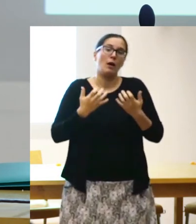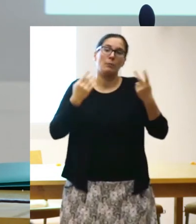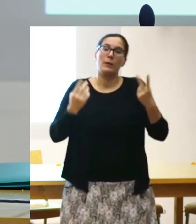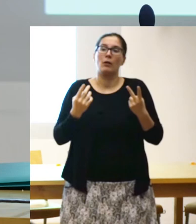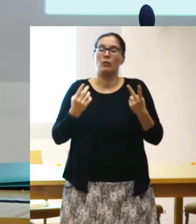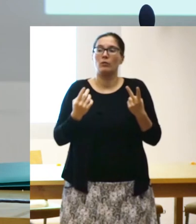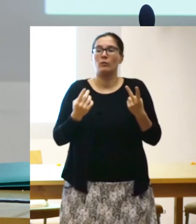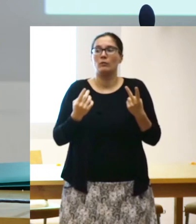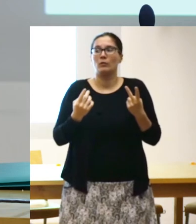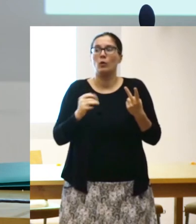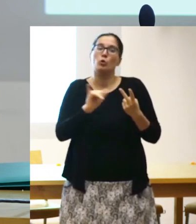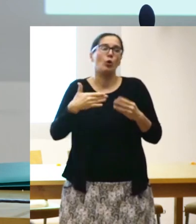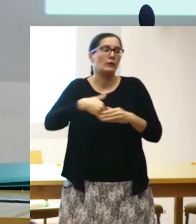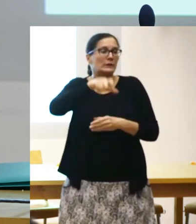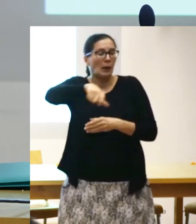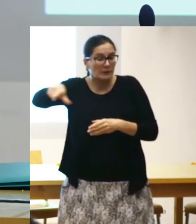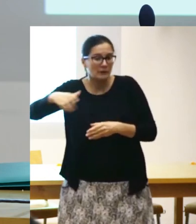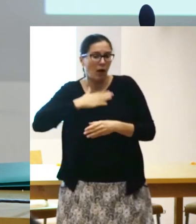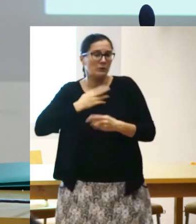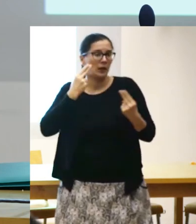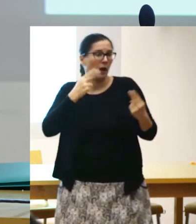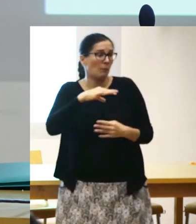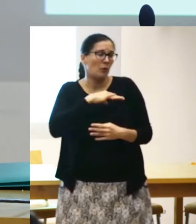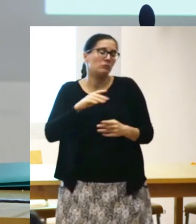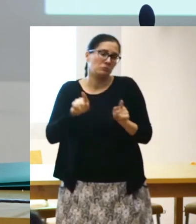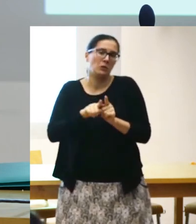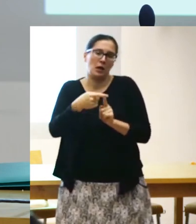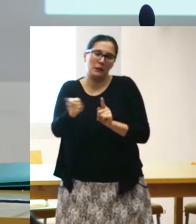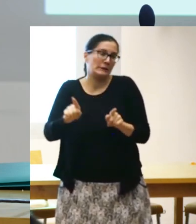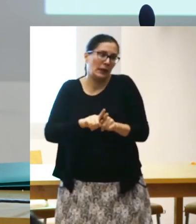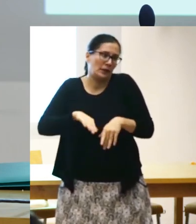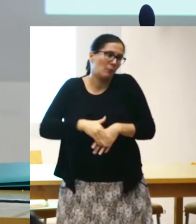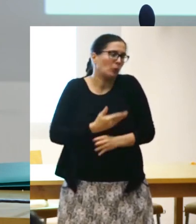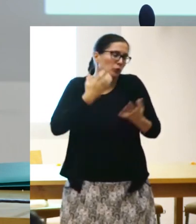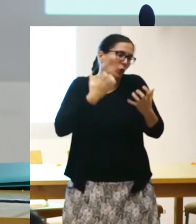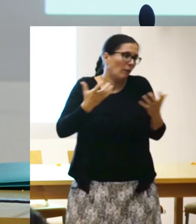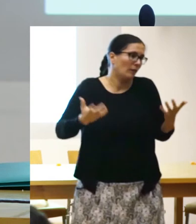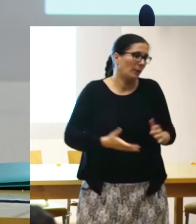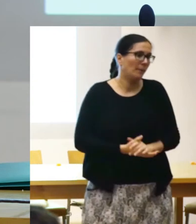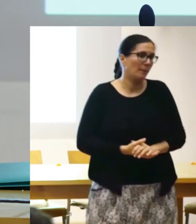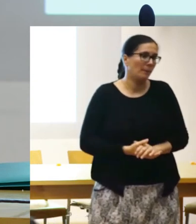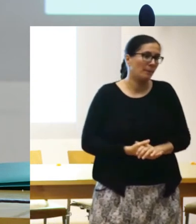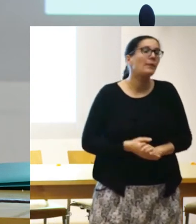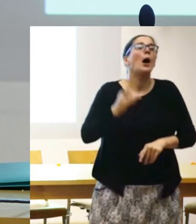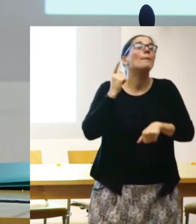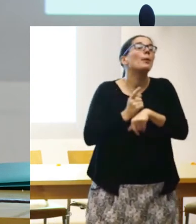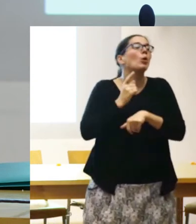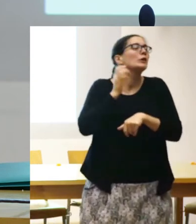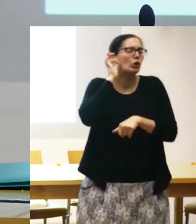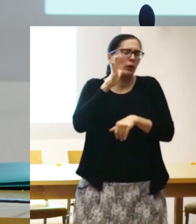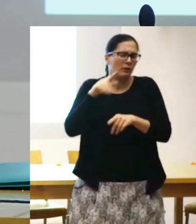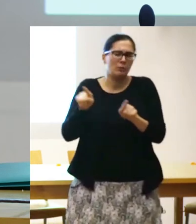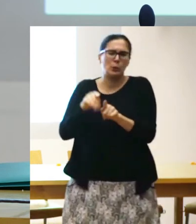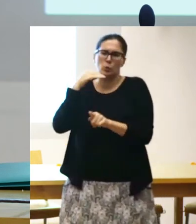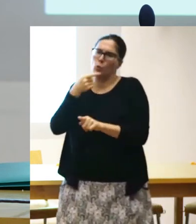vnímají i další kolegové a kolegyně. A zase myslím, že to nejsou jenom ženy, ale i vlastně